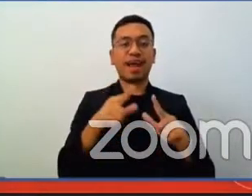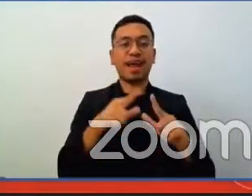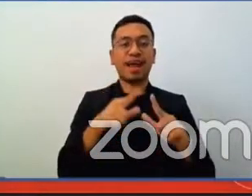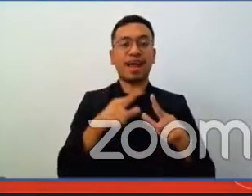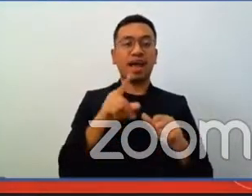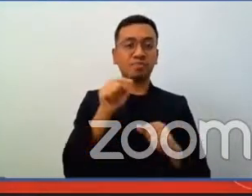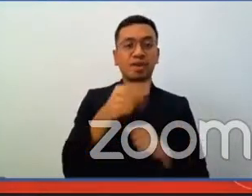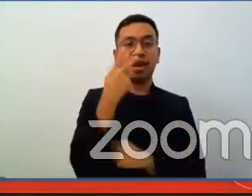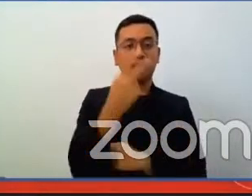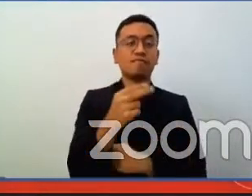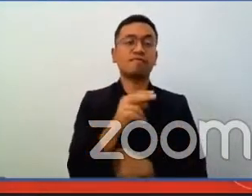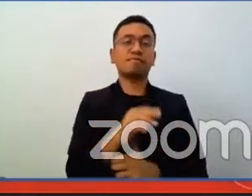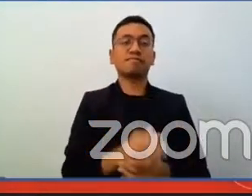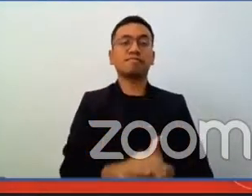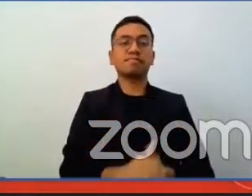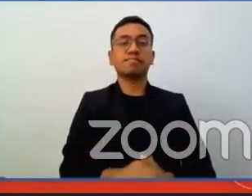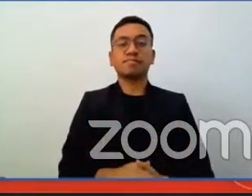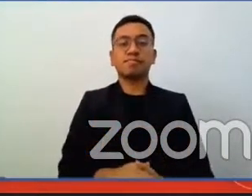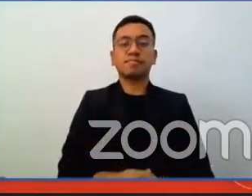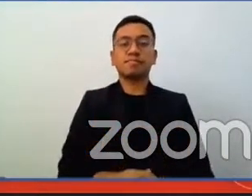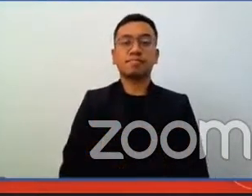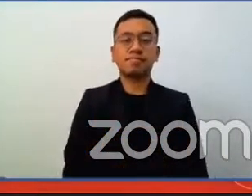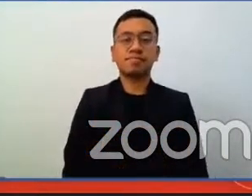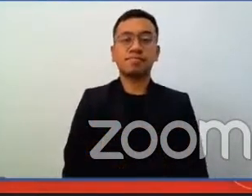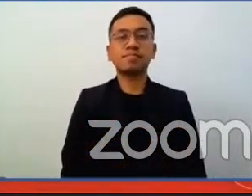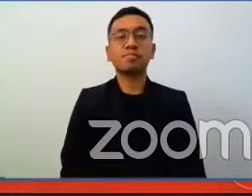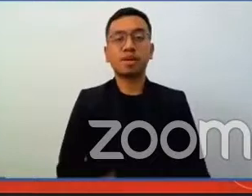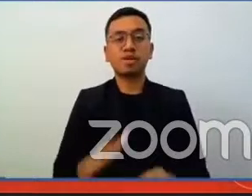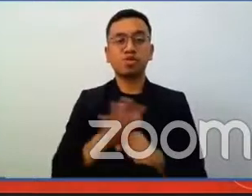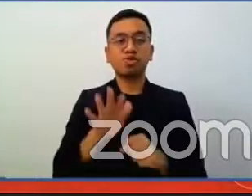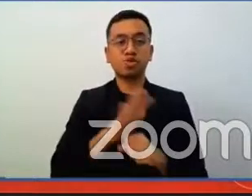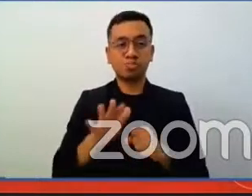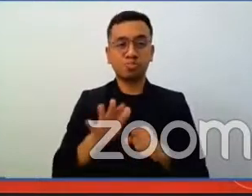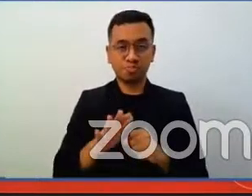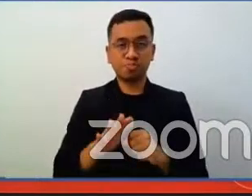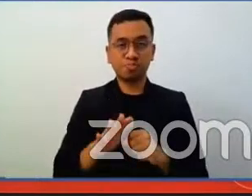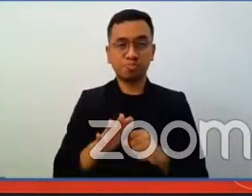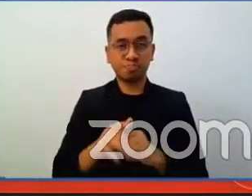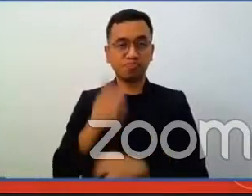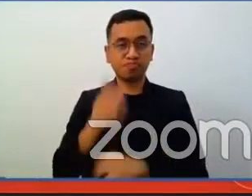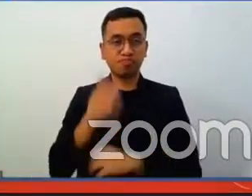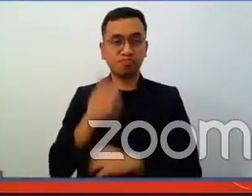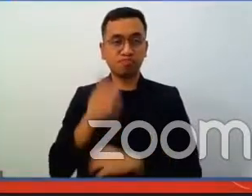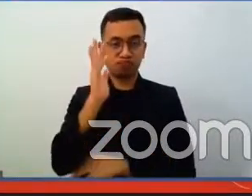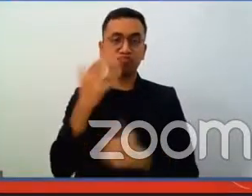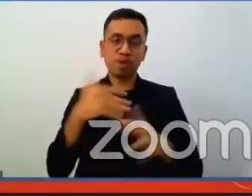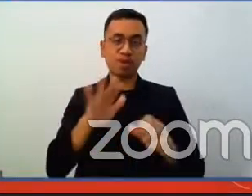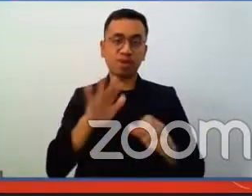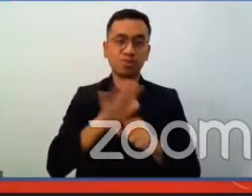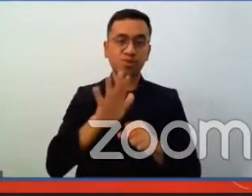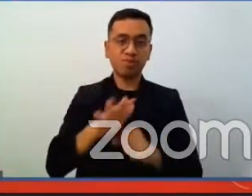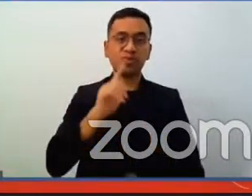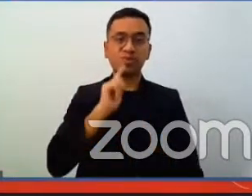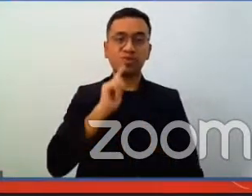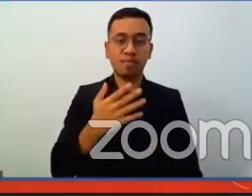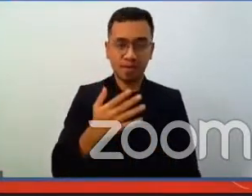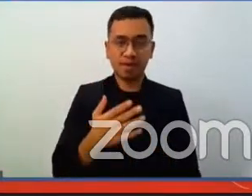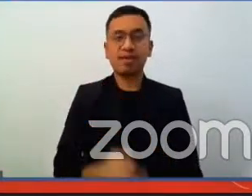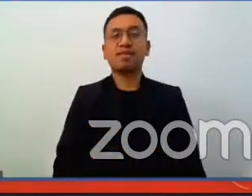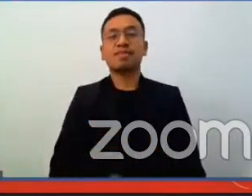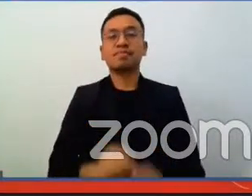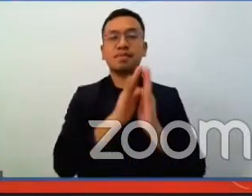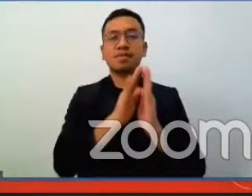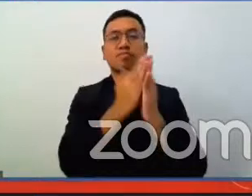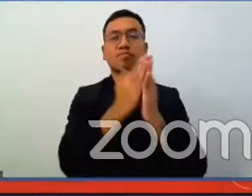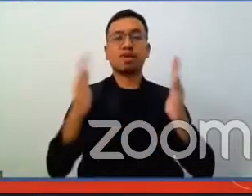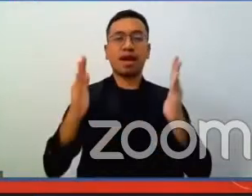didik kita belajar. Oke. Mungkin itu Mas Hafiz yang dapat saya sampaikan terkait dengan virtual lab dan